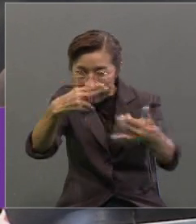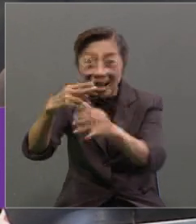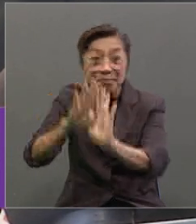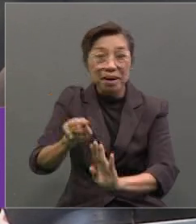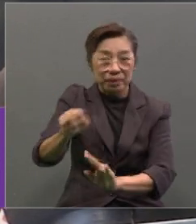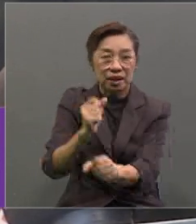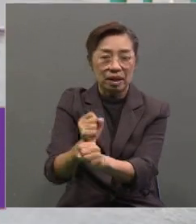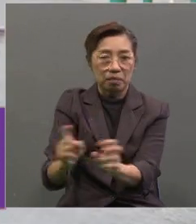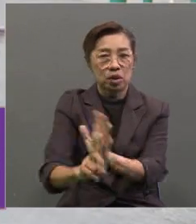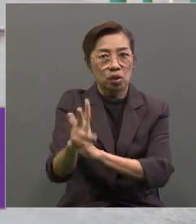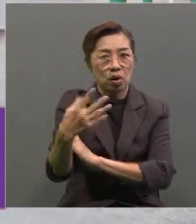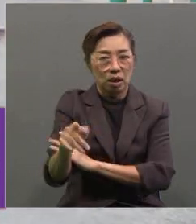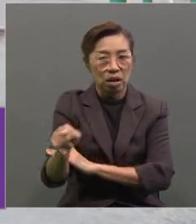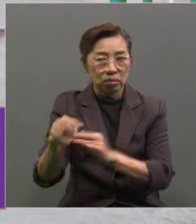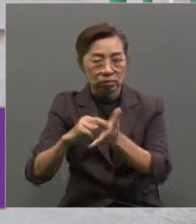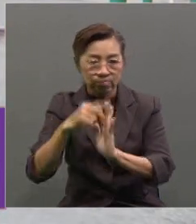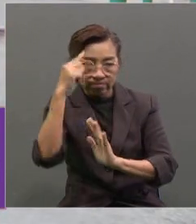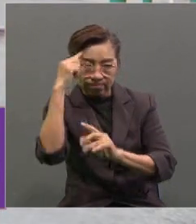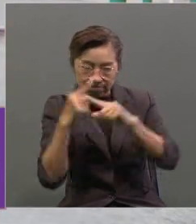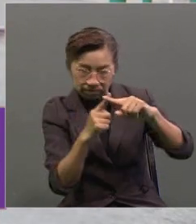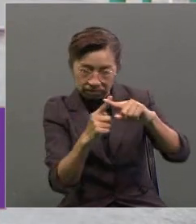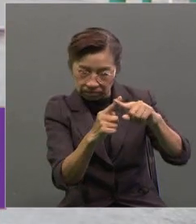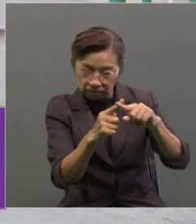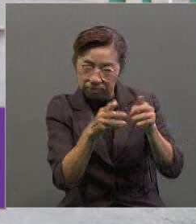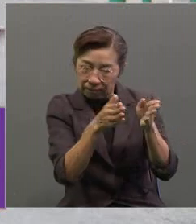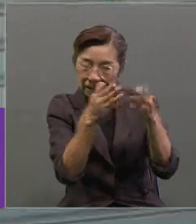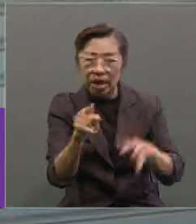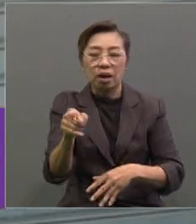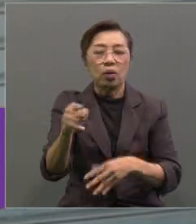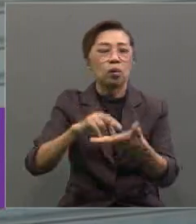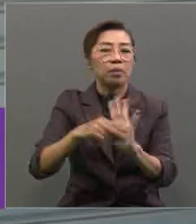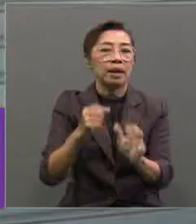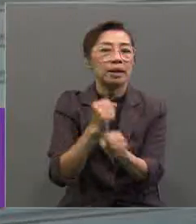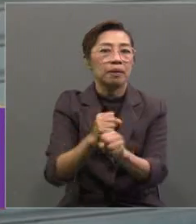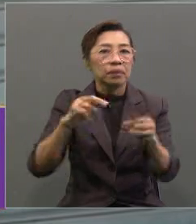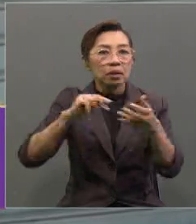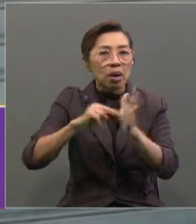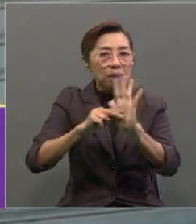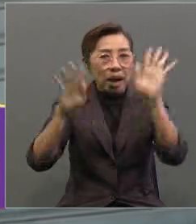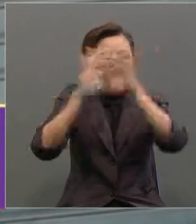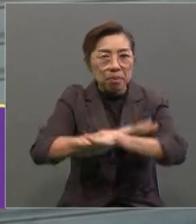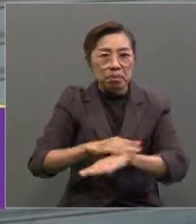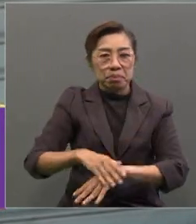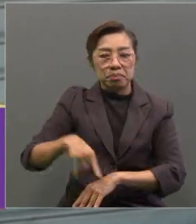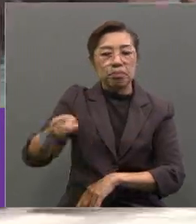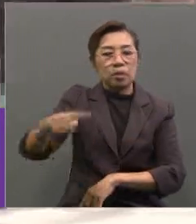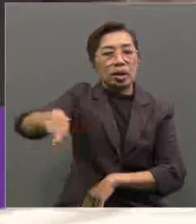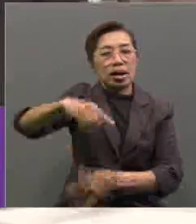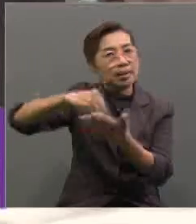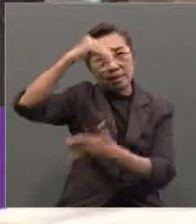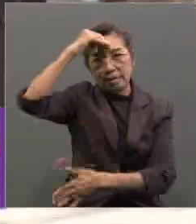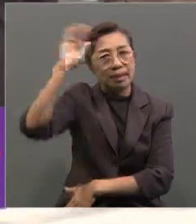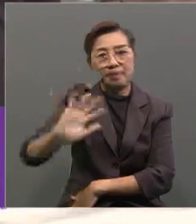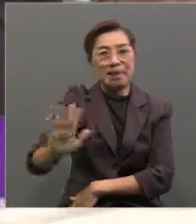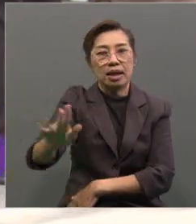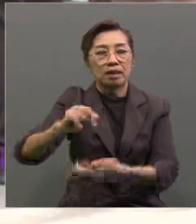ค่ะมีการหมายหัวเป้าหมายกันอย่างชัดเจนตนเองมองว่าเป็นรูปแบบขององค์กรอาชญากรรมกลุ่มเล็กไม่ใช่นักศึกษานะคะดังนั้นเ